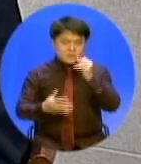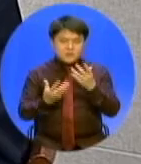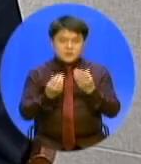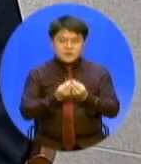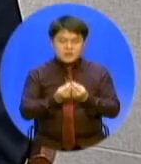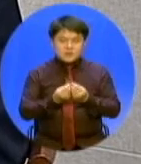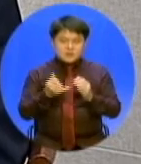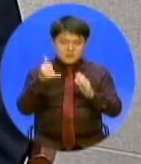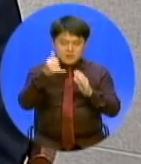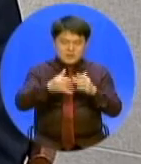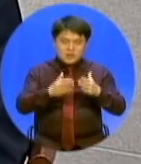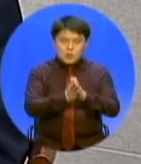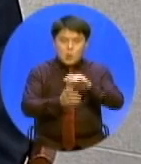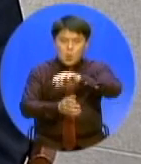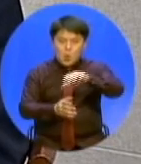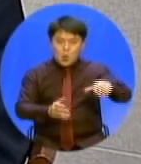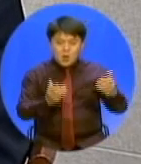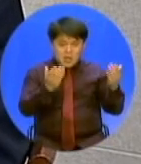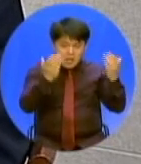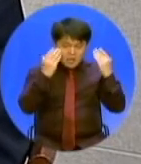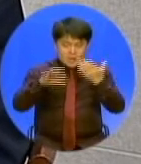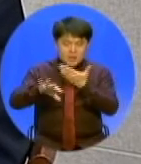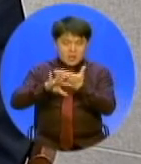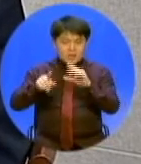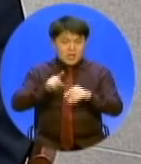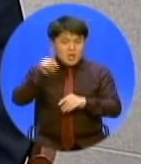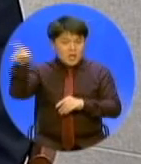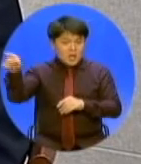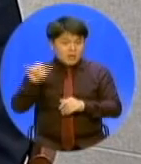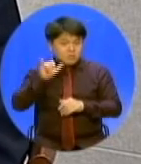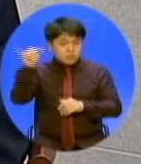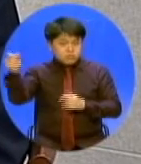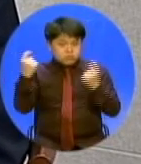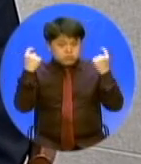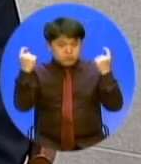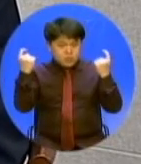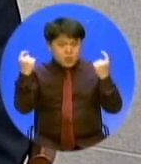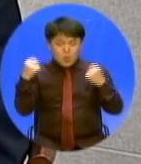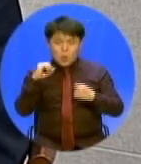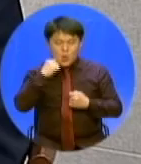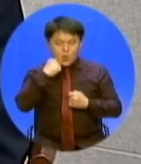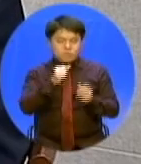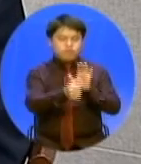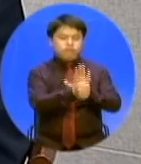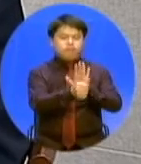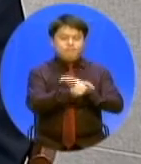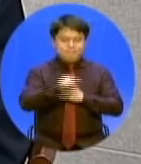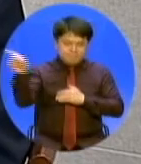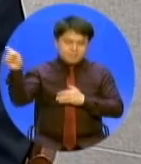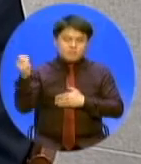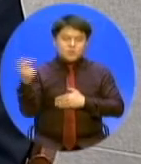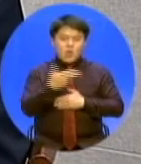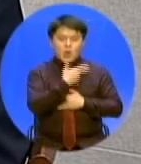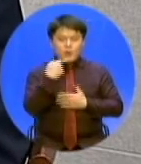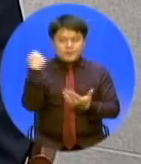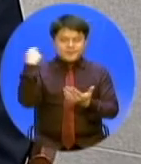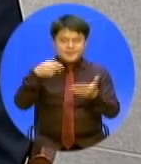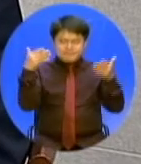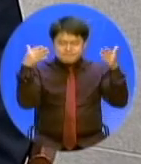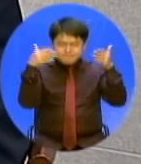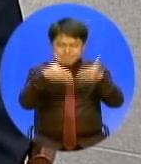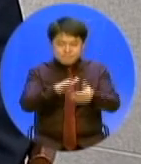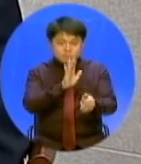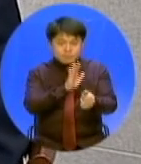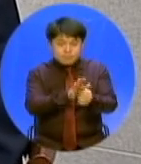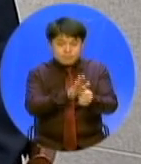지역 학생들에 대해서 외국 그 이렇게 여행을 하게 한다든가 네. 영어 교육을 집중적으로